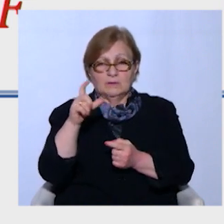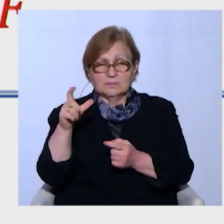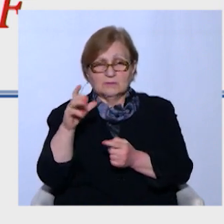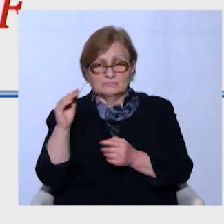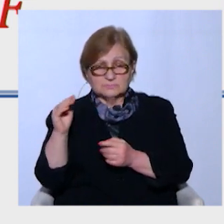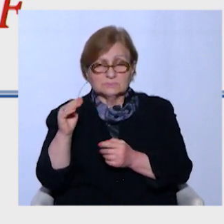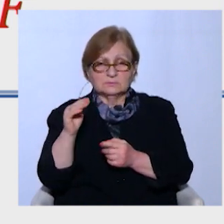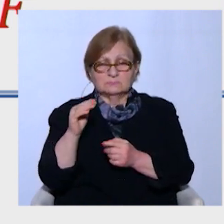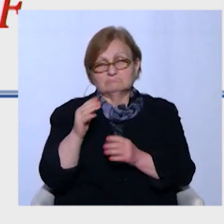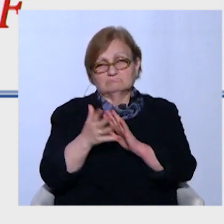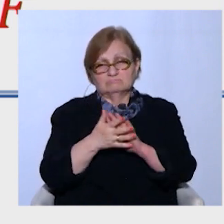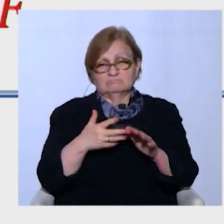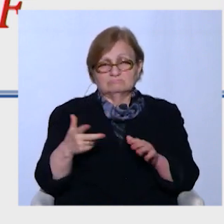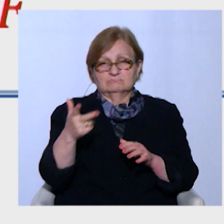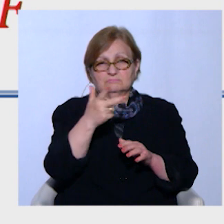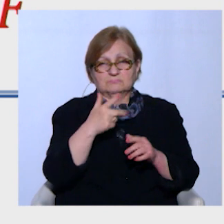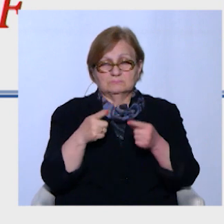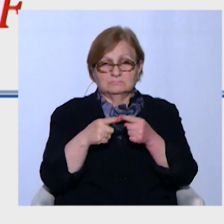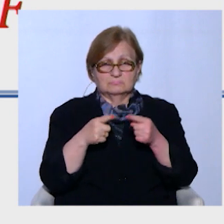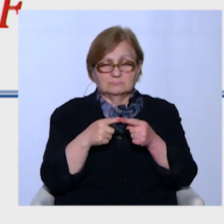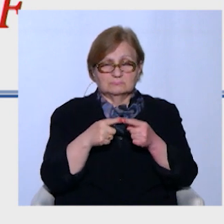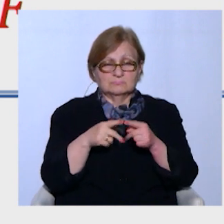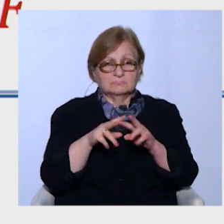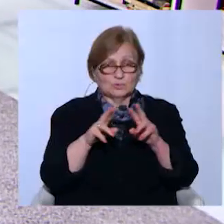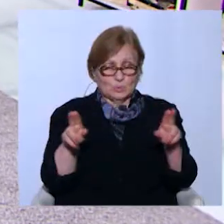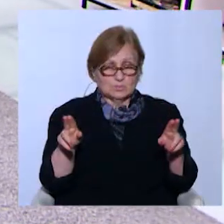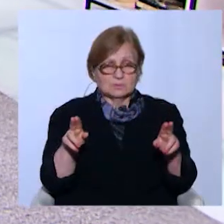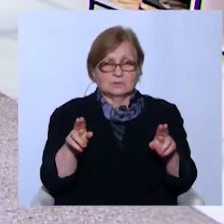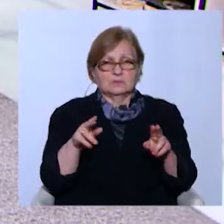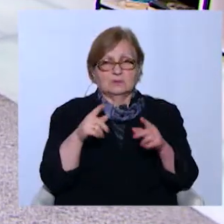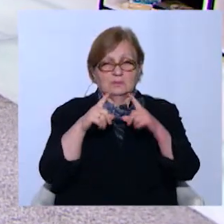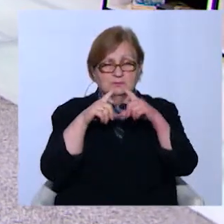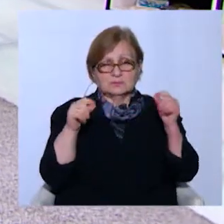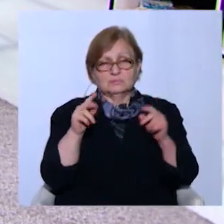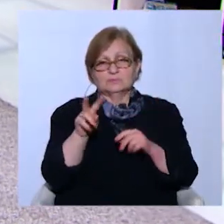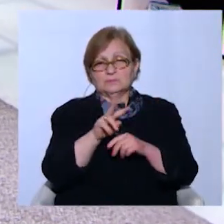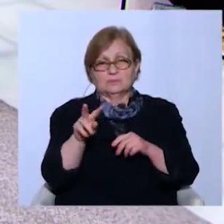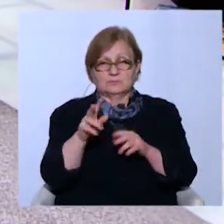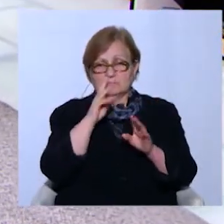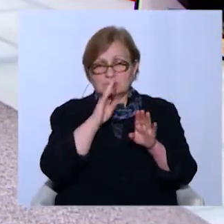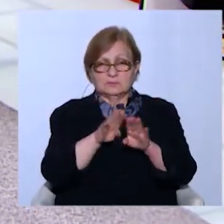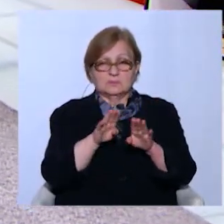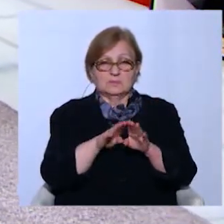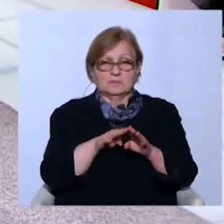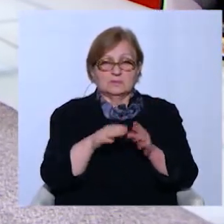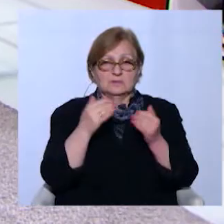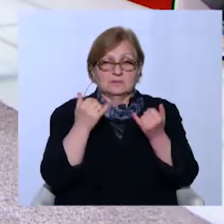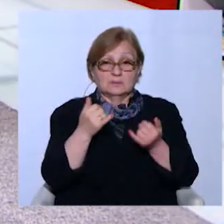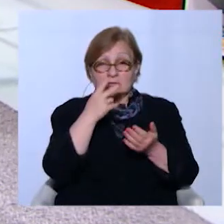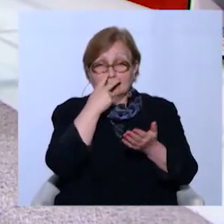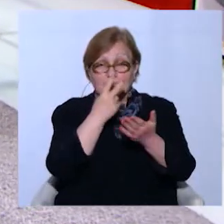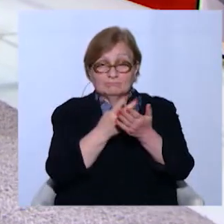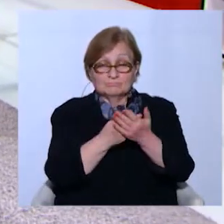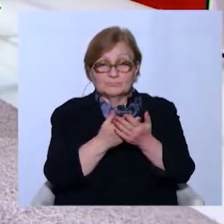BCEF-ს, მაშინ სამივე კუთხე შესაბამის კუთხეები ტოლია და სამკუთხედები მსგავსია. ახლა განვიხილოთ ეგვიპტელებმა